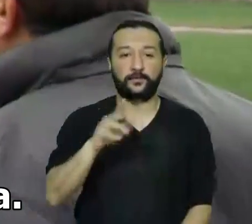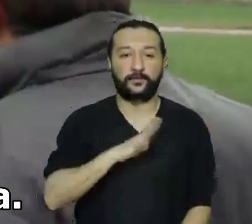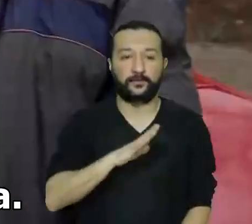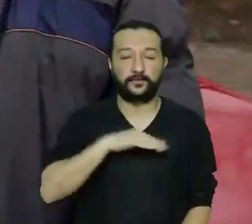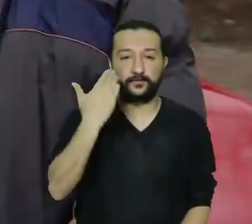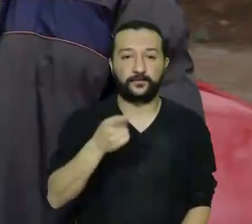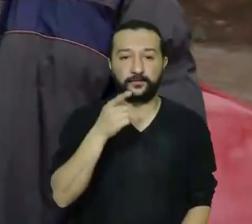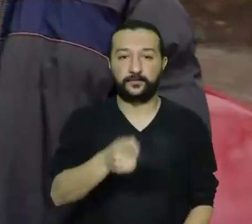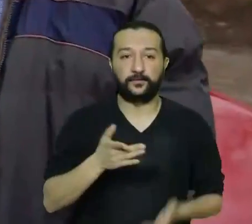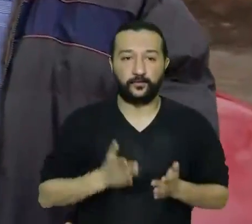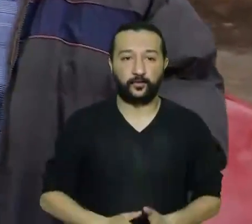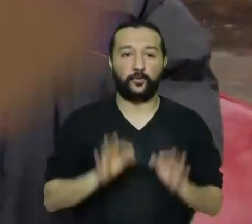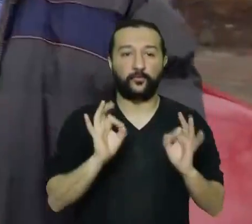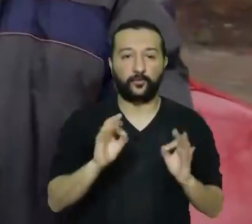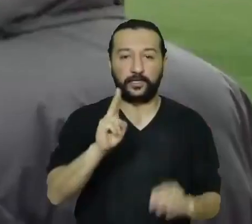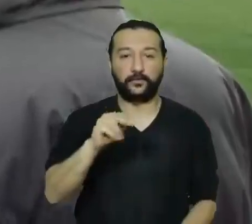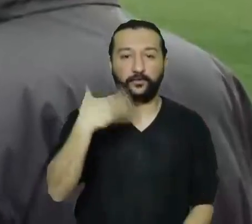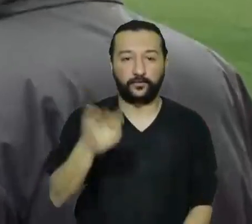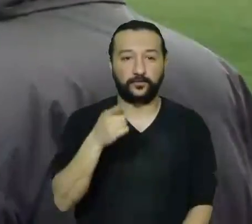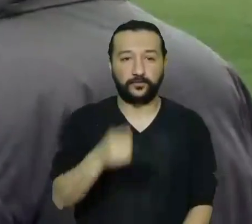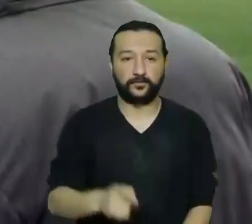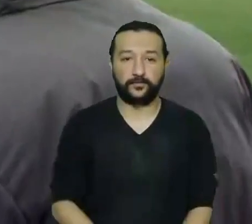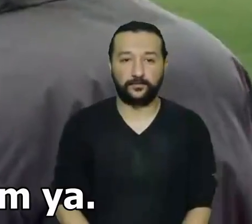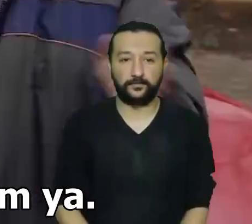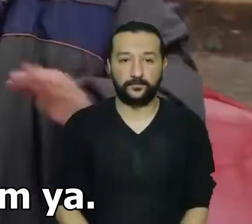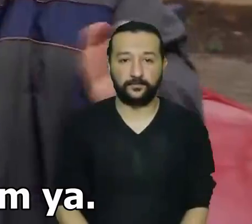aldı sallıyor. Doğum günü.